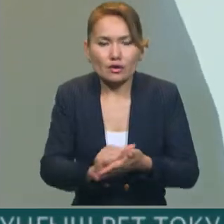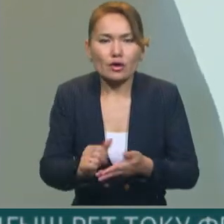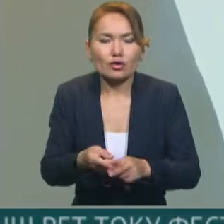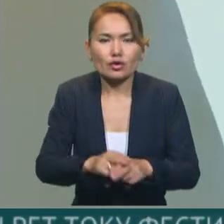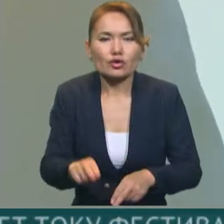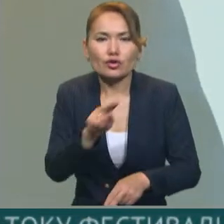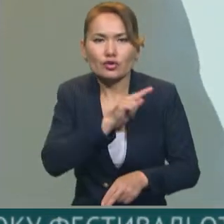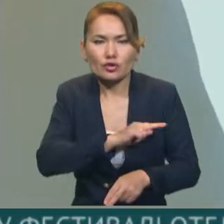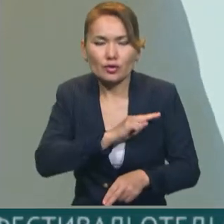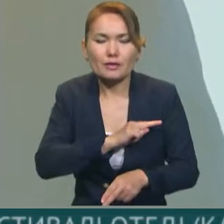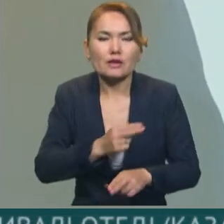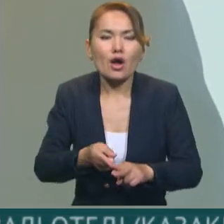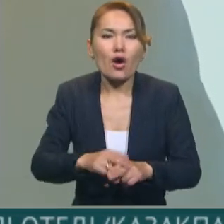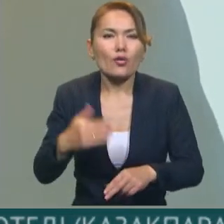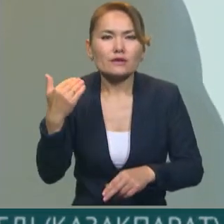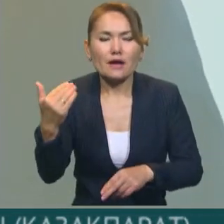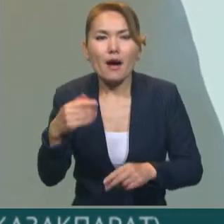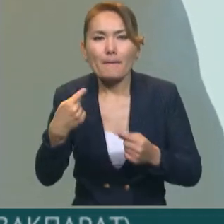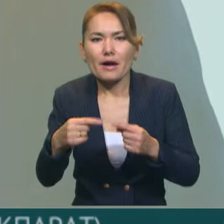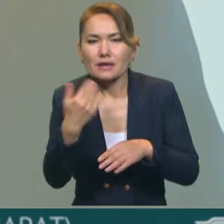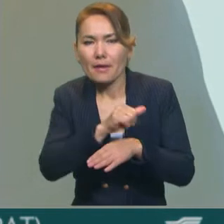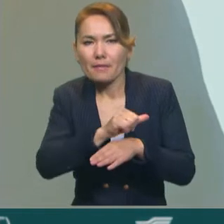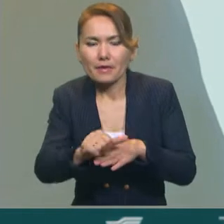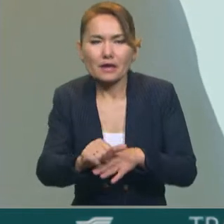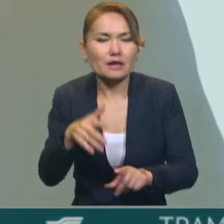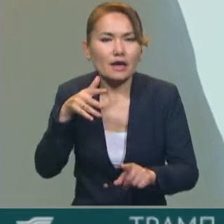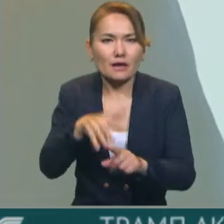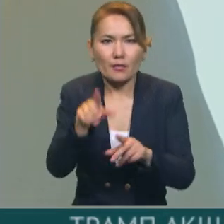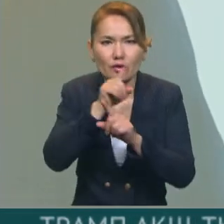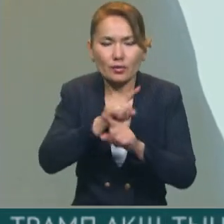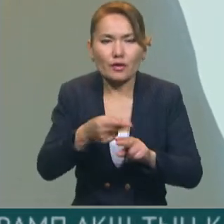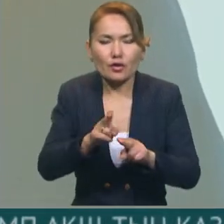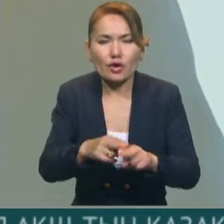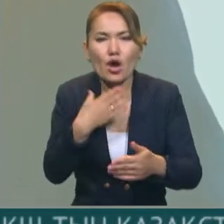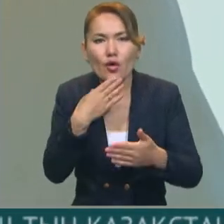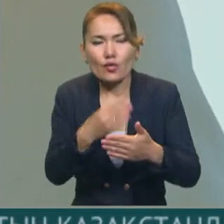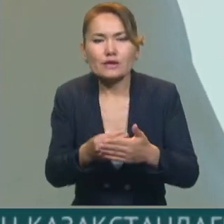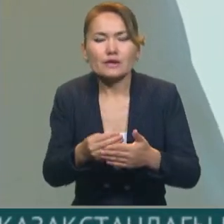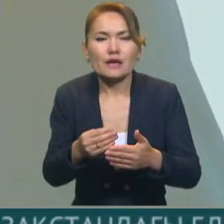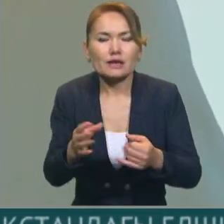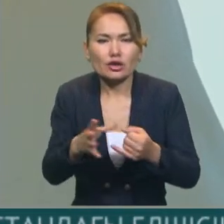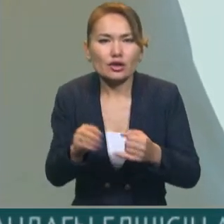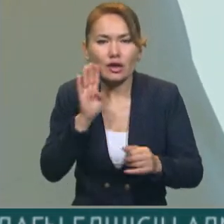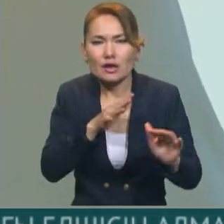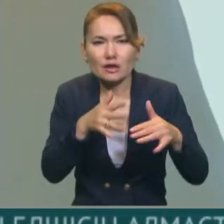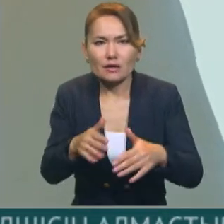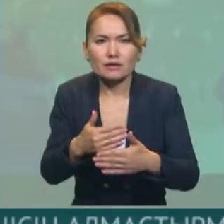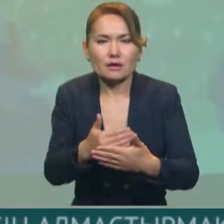мүмкін қауіп-қатерлерге төтеп беріп, төтенше жағдайларды алдын алуға және жоюға бағытталғандығы көңілден